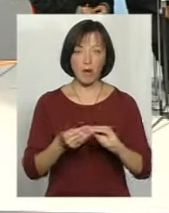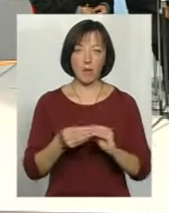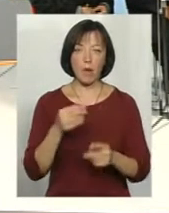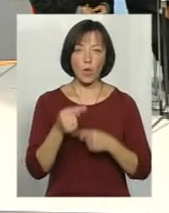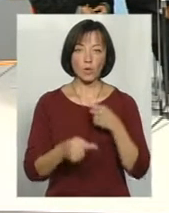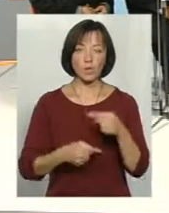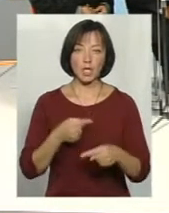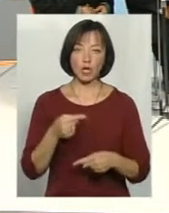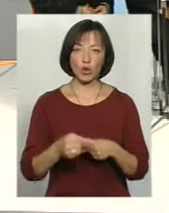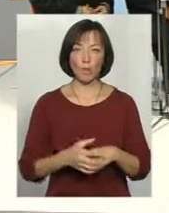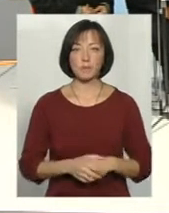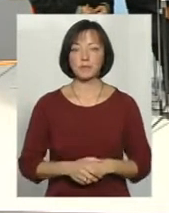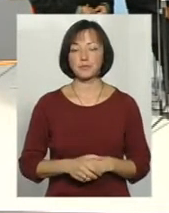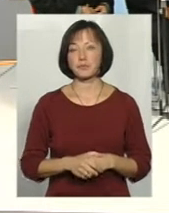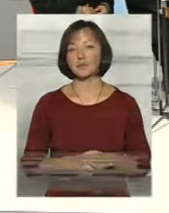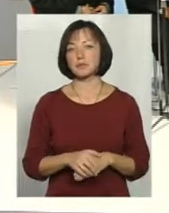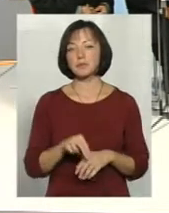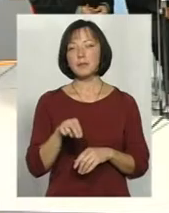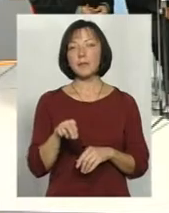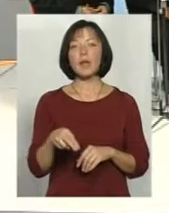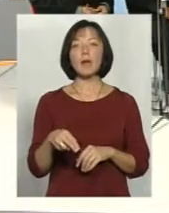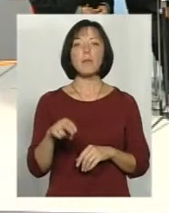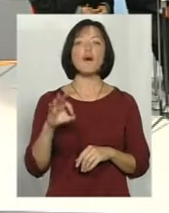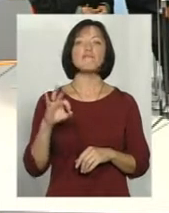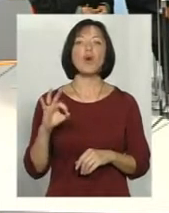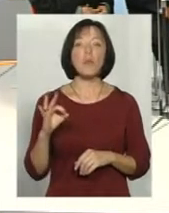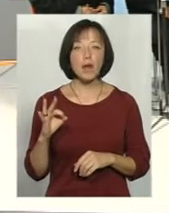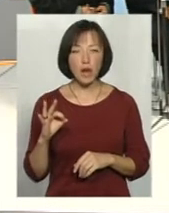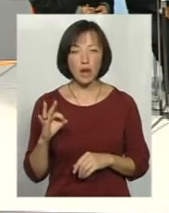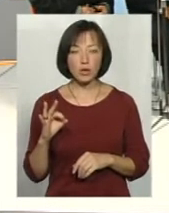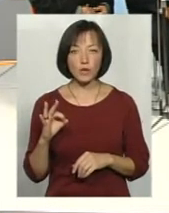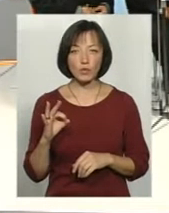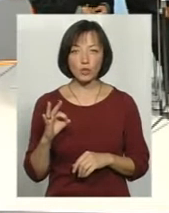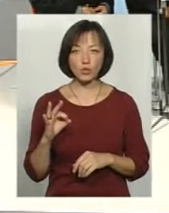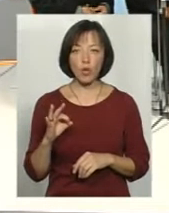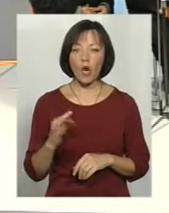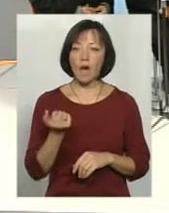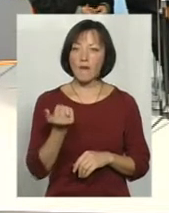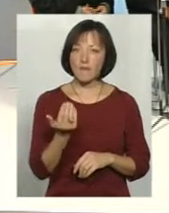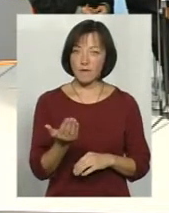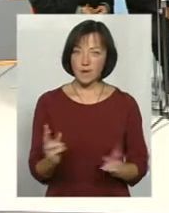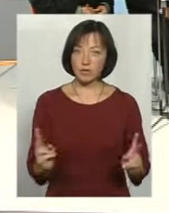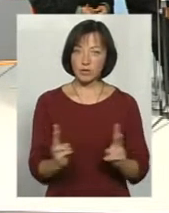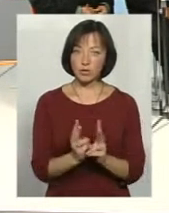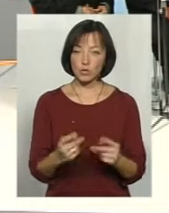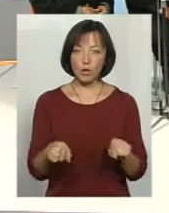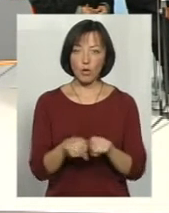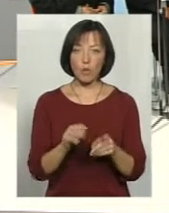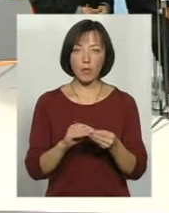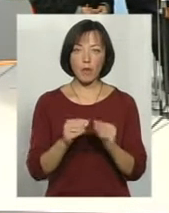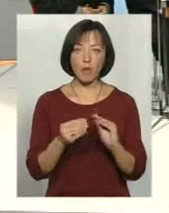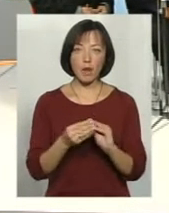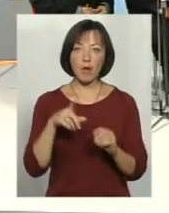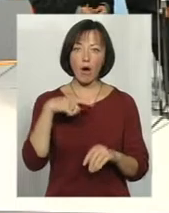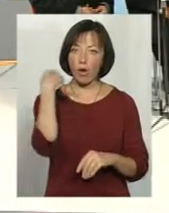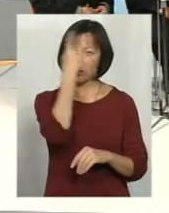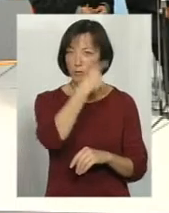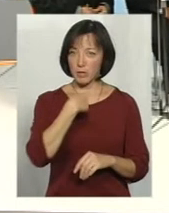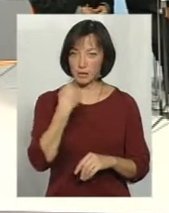Постійно. Павле Омеляновичу, власне, ви зіштовхнулися з проблемою